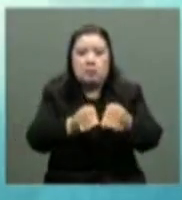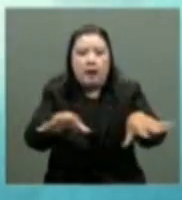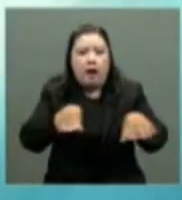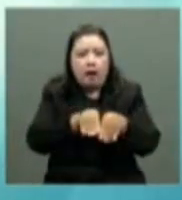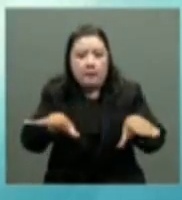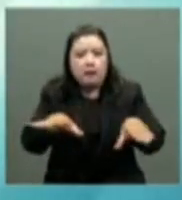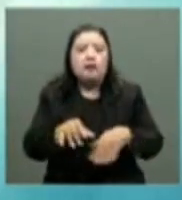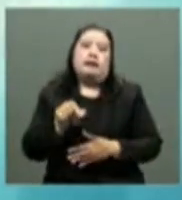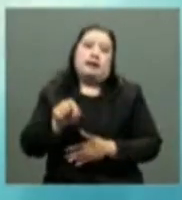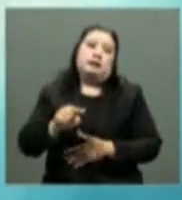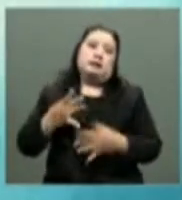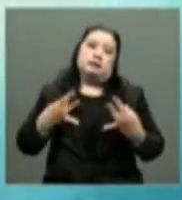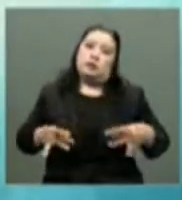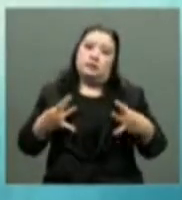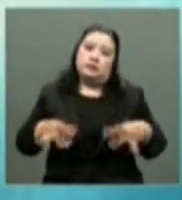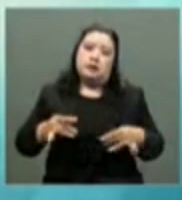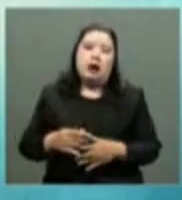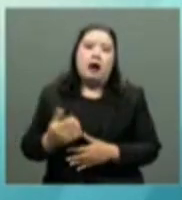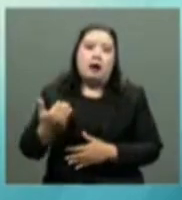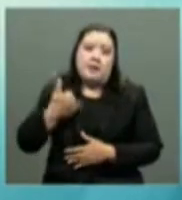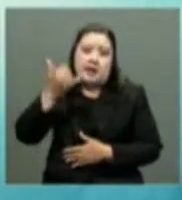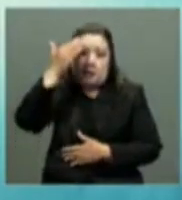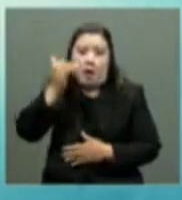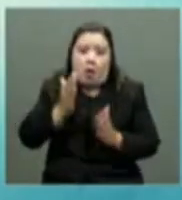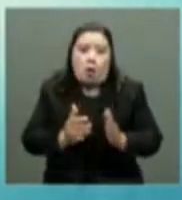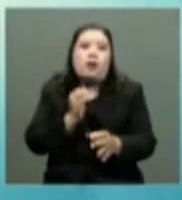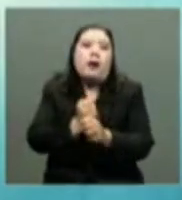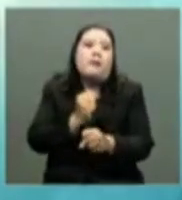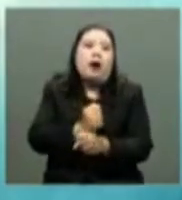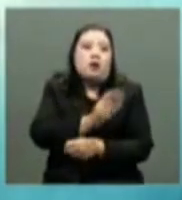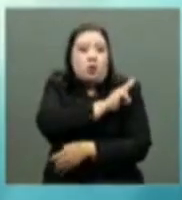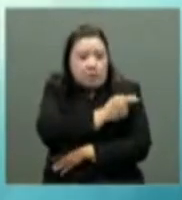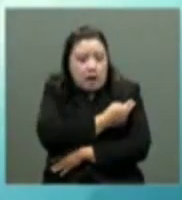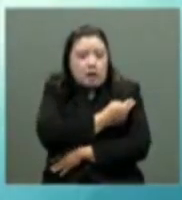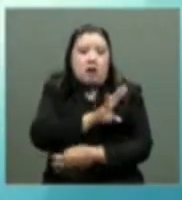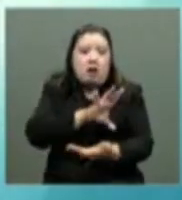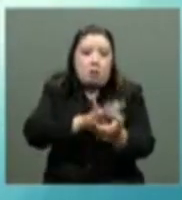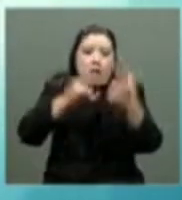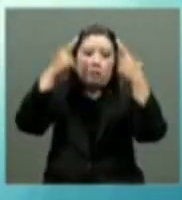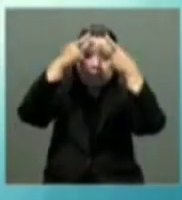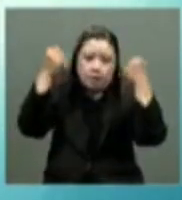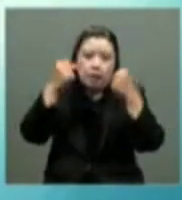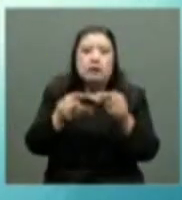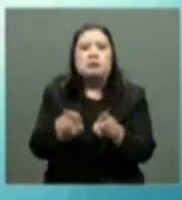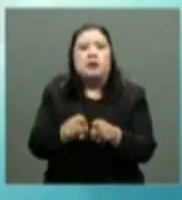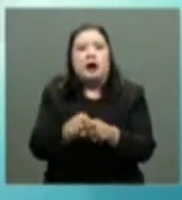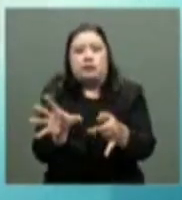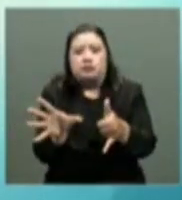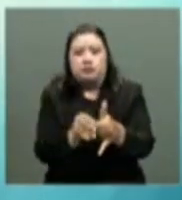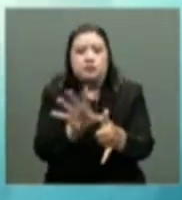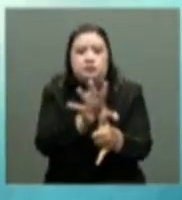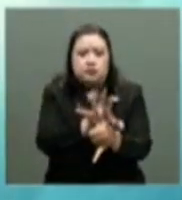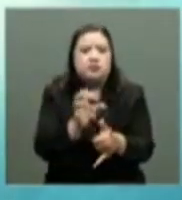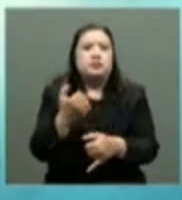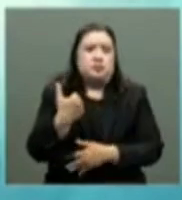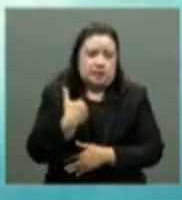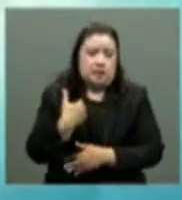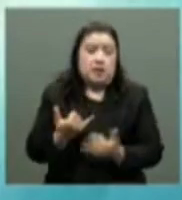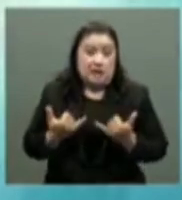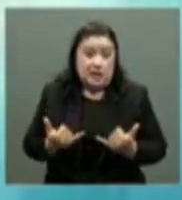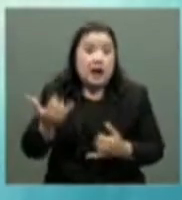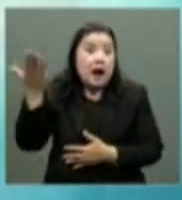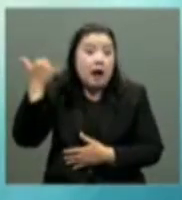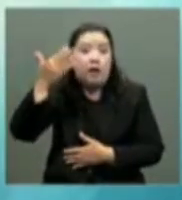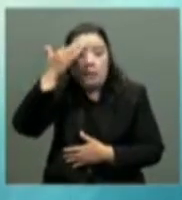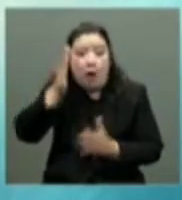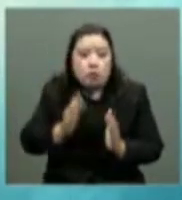อยากให้ท่านได้เห็นนะครับแล้วติดแม้กระทั่งไปที่บุคลากรทางการแพทย์ด้วยในกลุ่มนี้ซึ่งก็ทำให้อย่างที่ผมเคยเน้นย้ำนะครับว่าเราต้องเสียแ